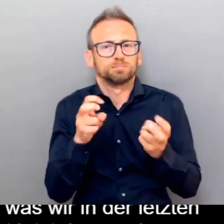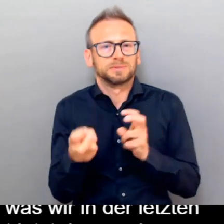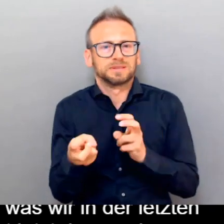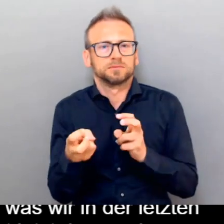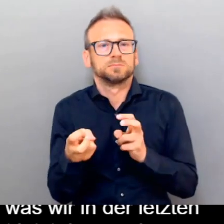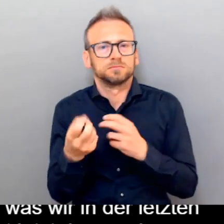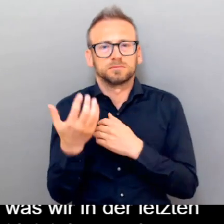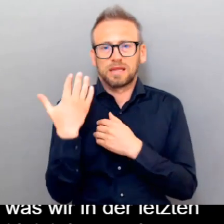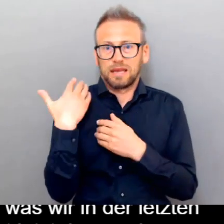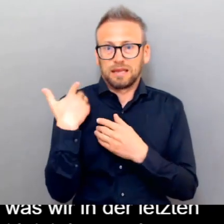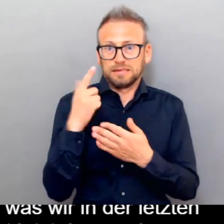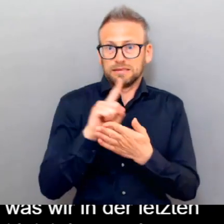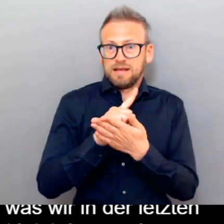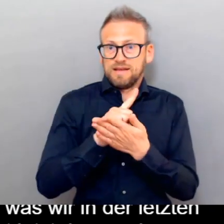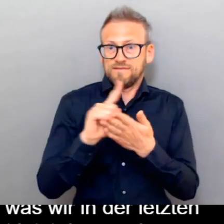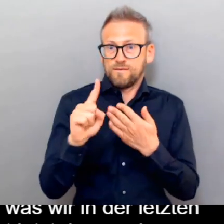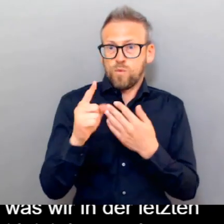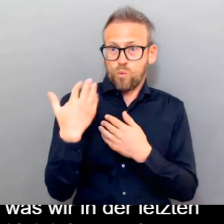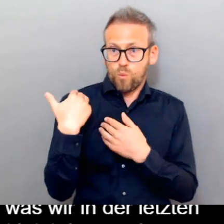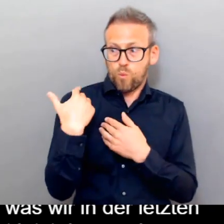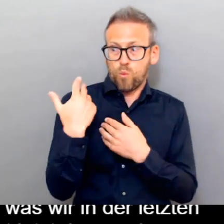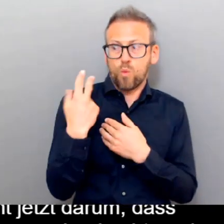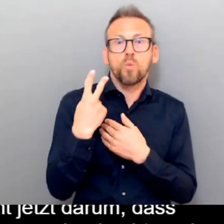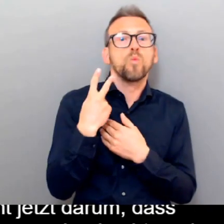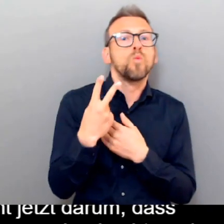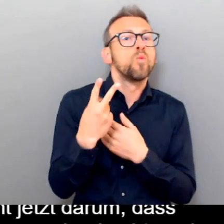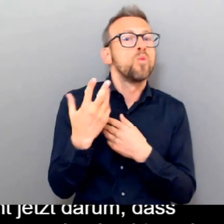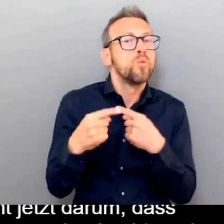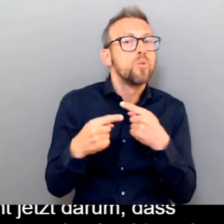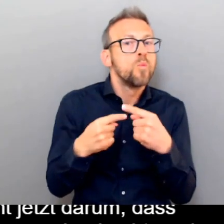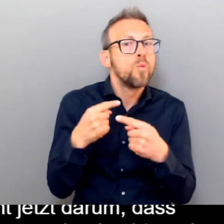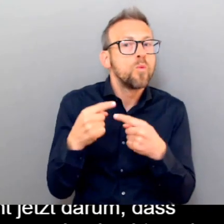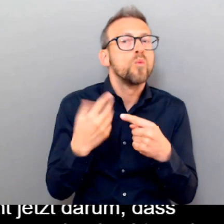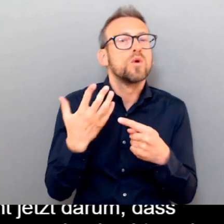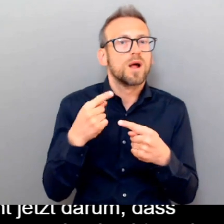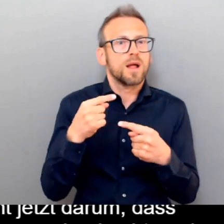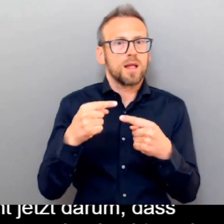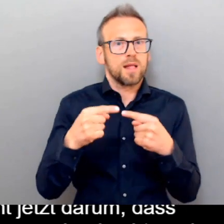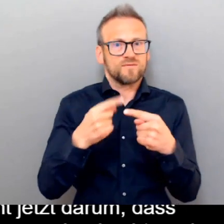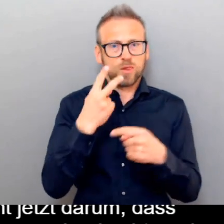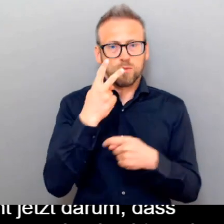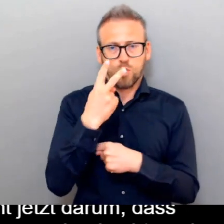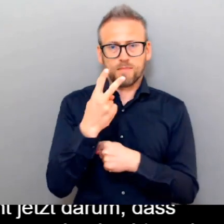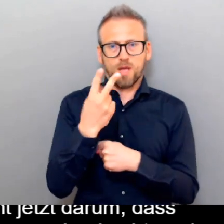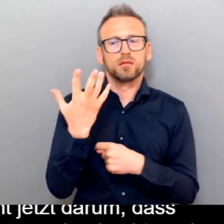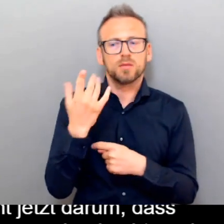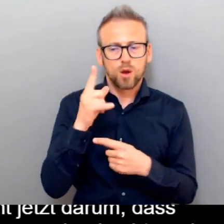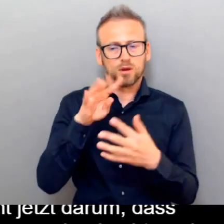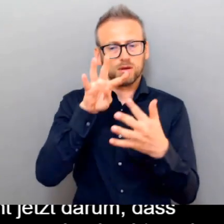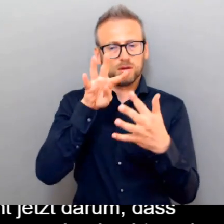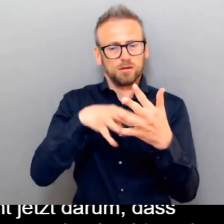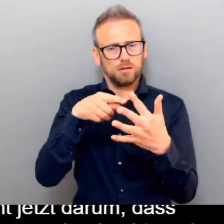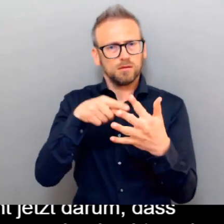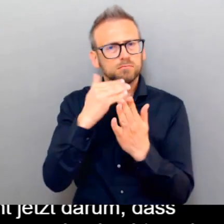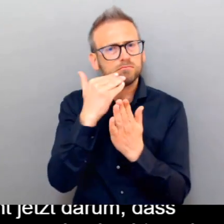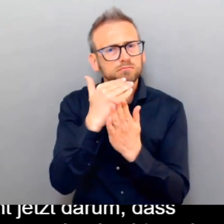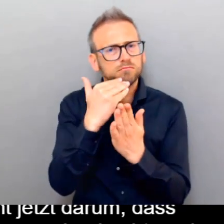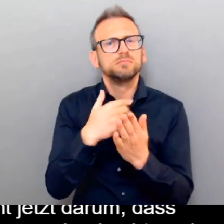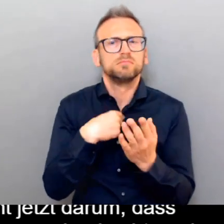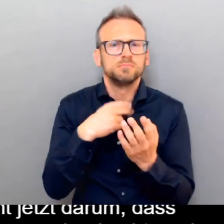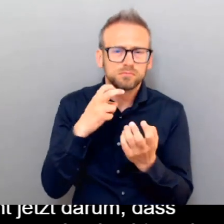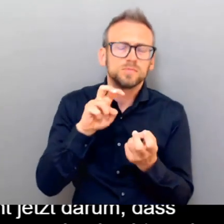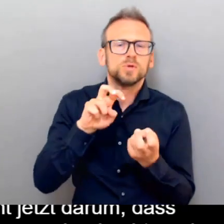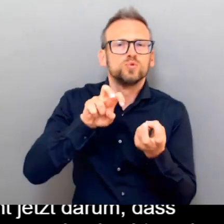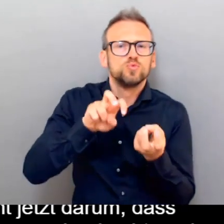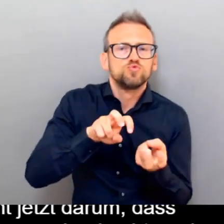der Versammlungen ansprechen, der uns ja durchaus auch am Wochenende mit schon verstörenden Bildern